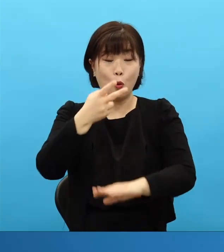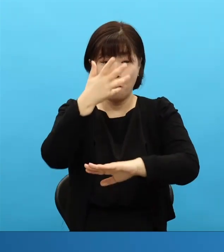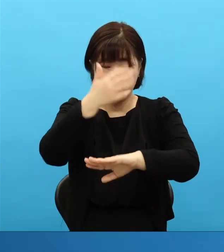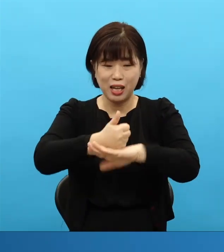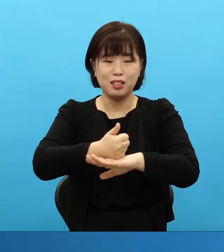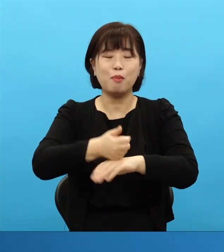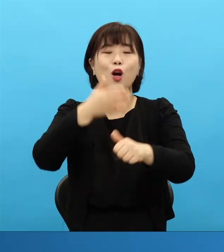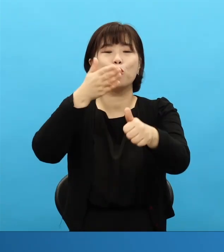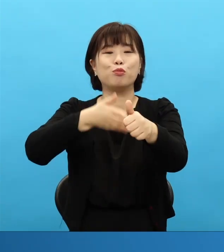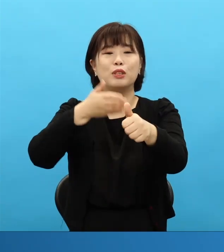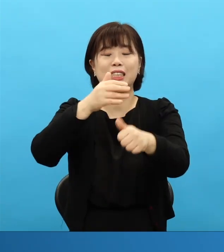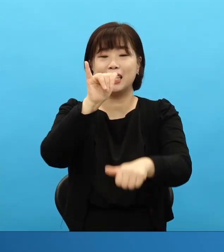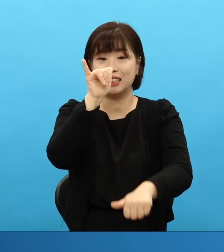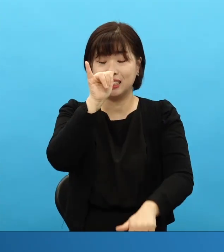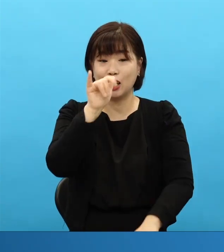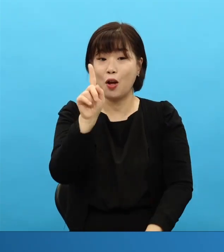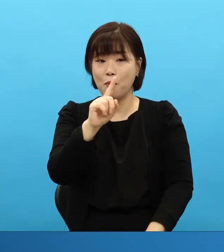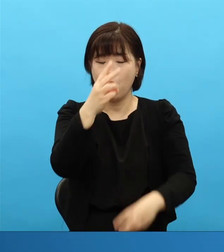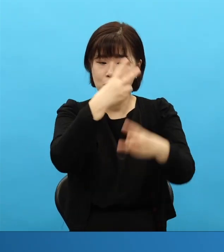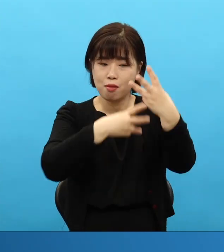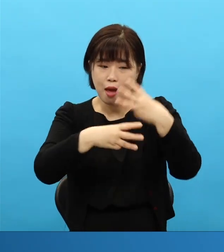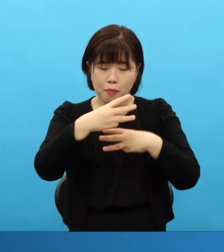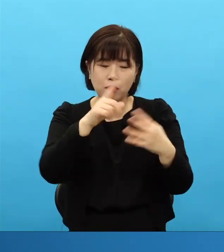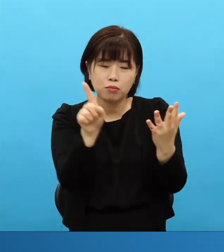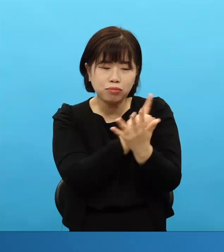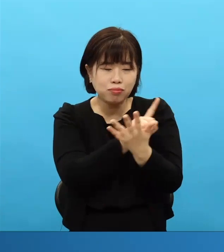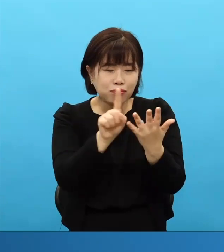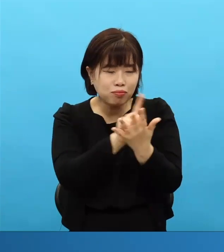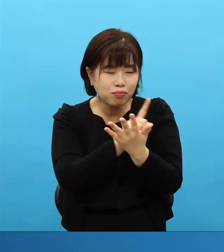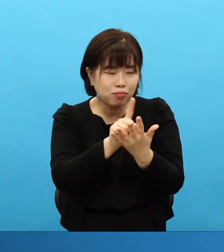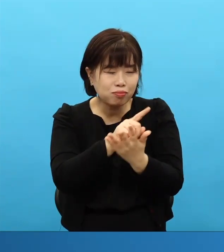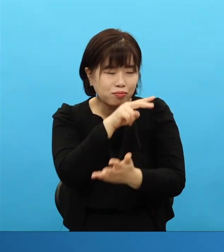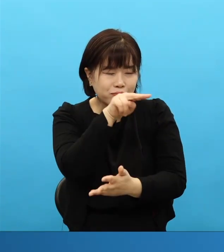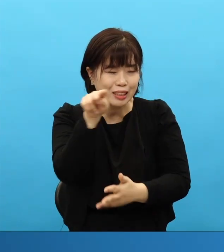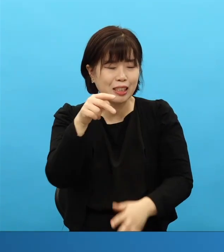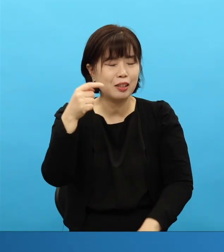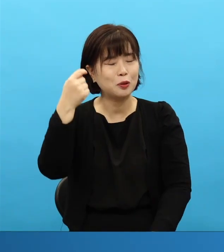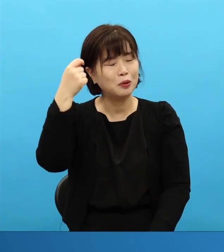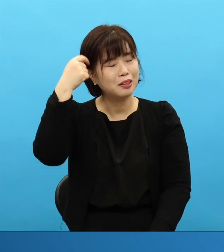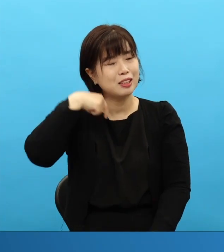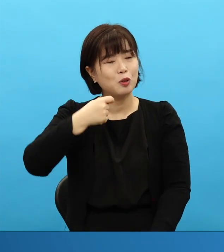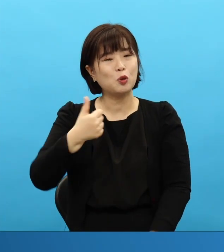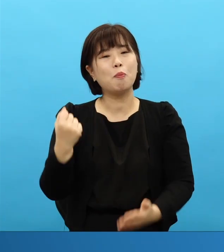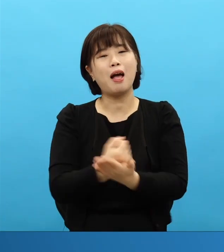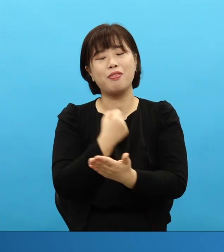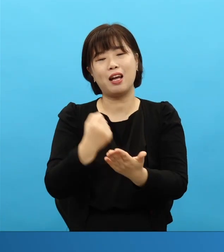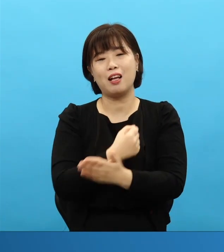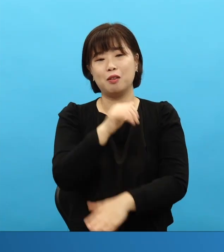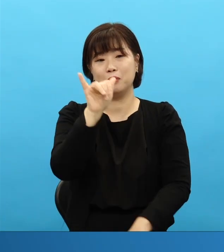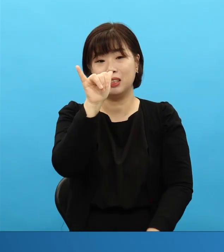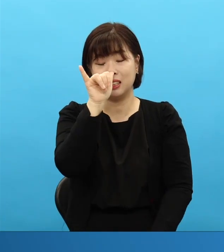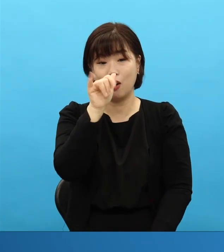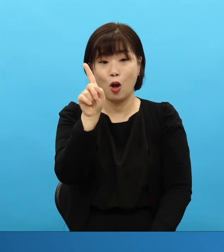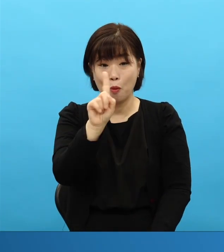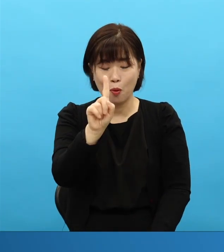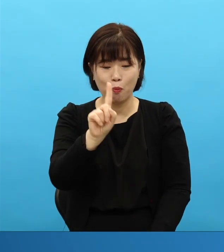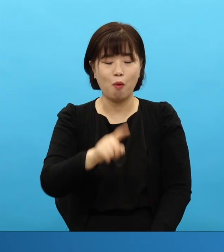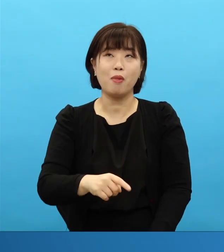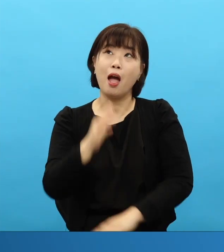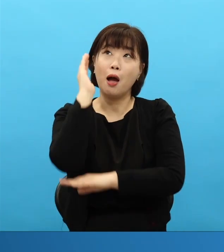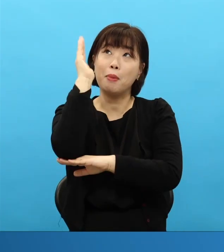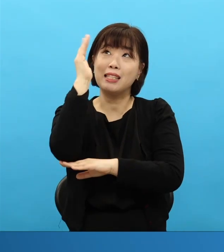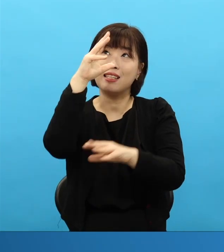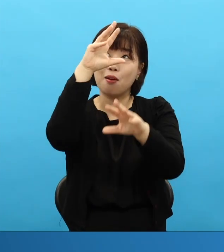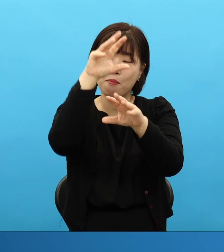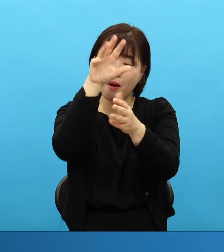마지막으로 많은 렘넌트들을 만나보면 좀 안타까운 부분들은 포럼이나 이런 부분들은 어느 누구보다도 잘